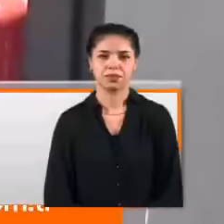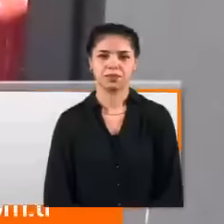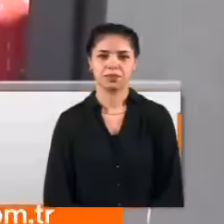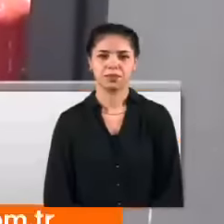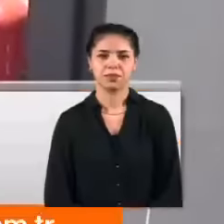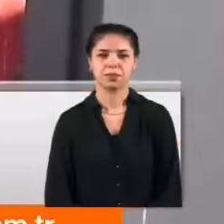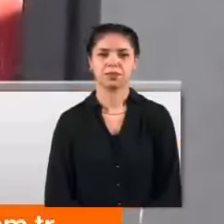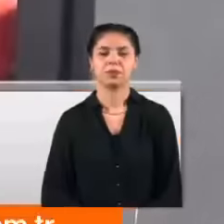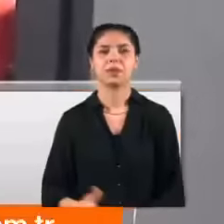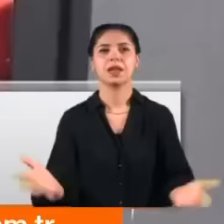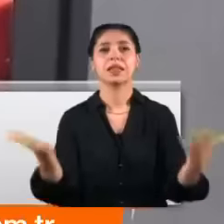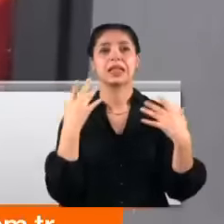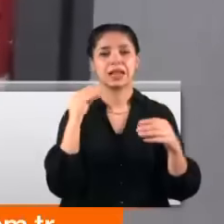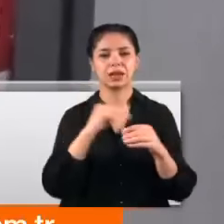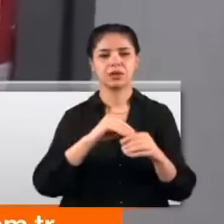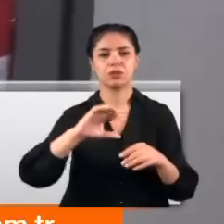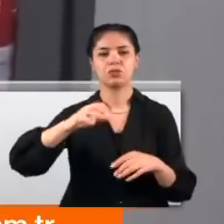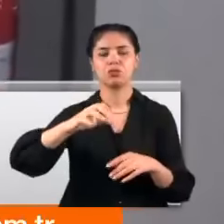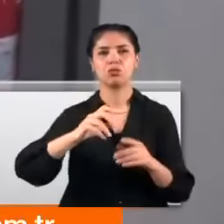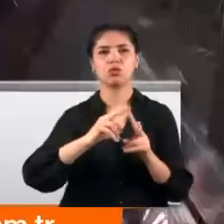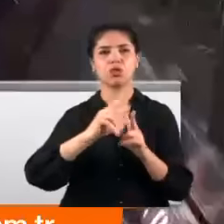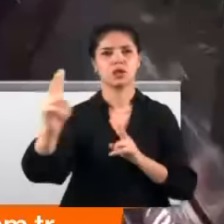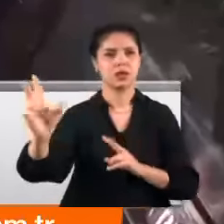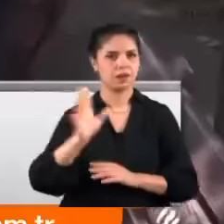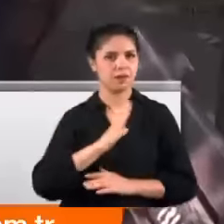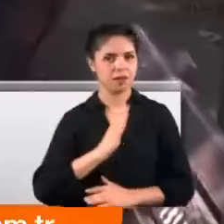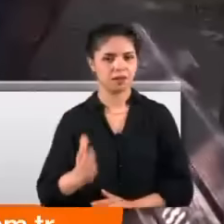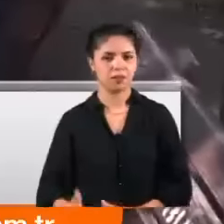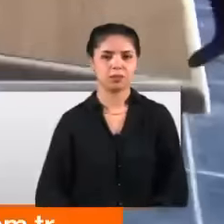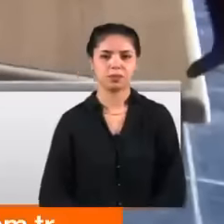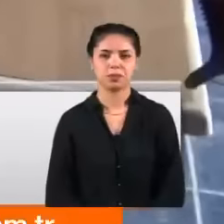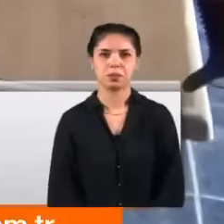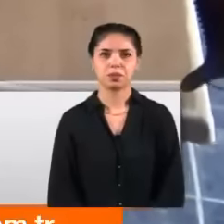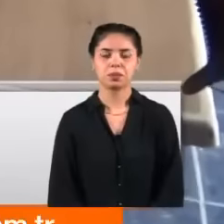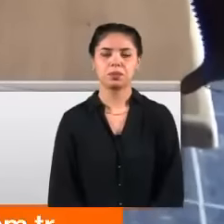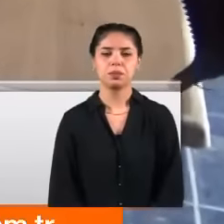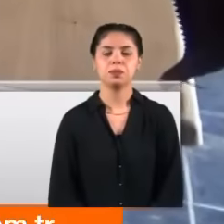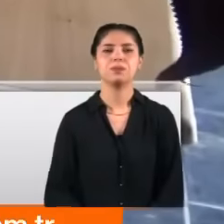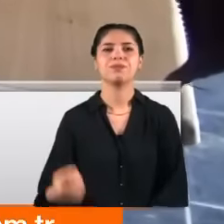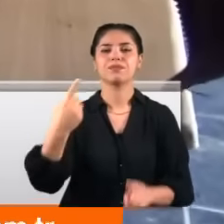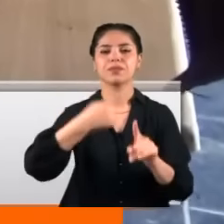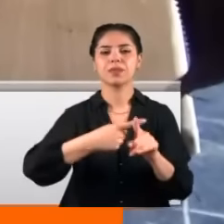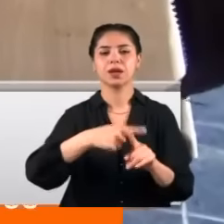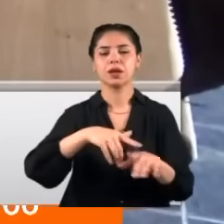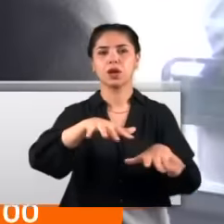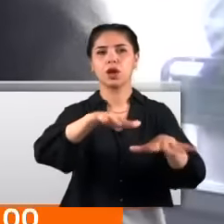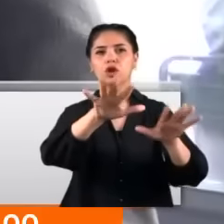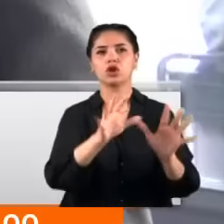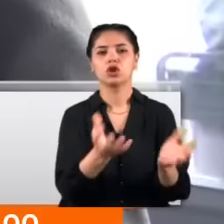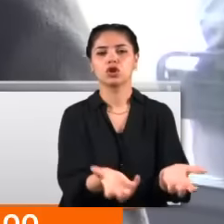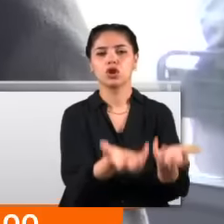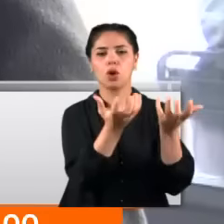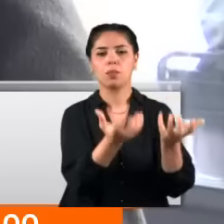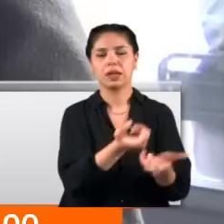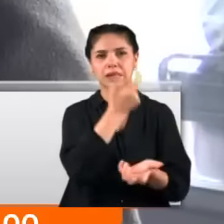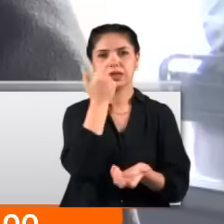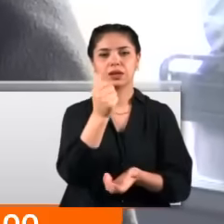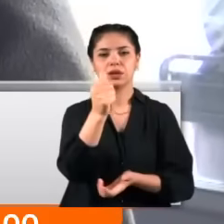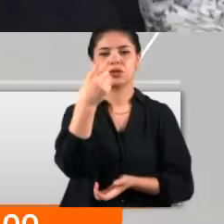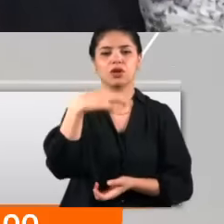Bir yanda serinlemek için musluk sırası bekleniyor. Diğer yanda ise yanan sobanın başında sıcacık